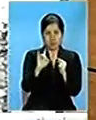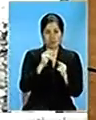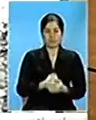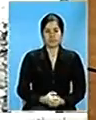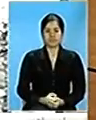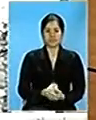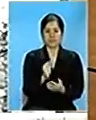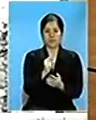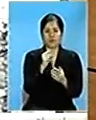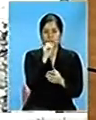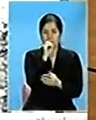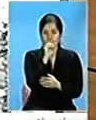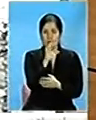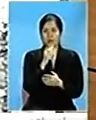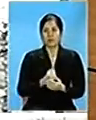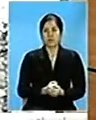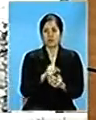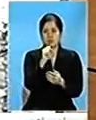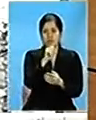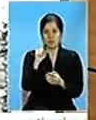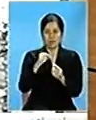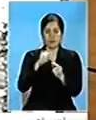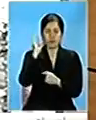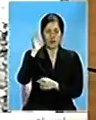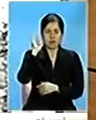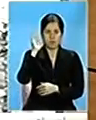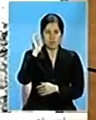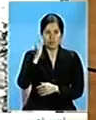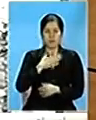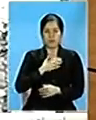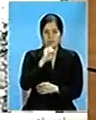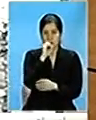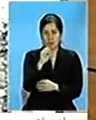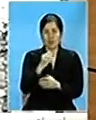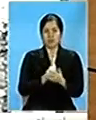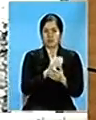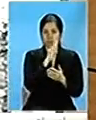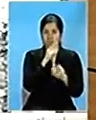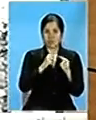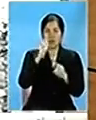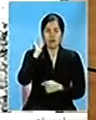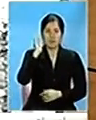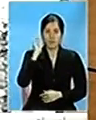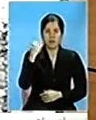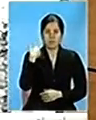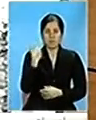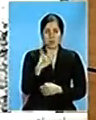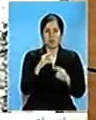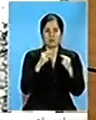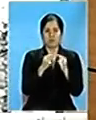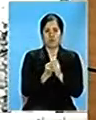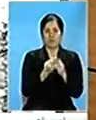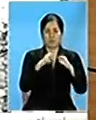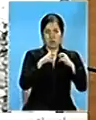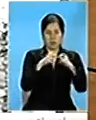ก็อยากกราบเรียนไปทางท่านผู้อภิปรายด้วยความเคารพครับว่าสิ่งใดที่จะอภิปรายแล้วสร้างความกระทบกระทั่งไปถึงความสัมพันธ์ระหว่างประเท